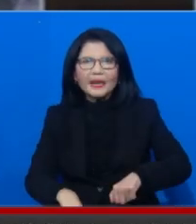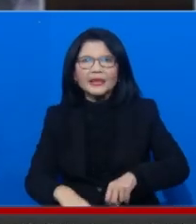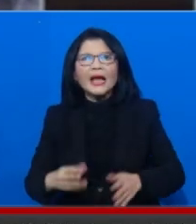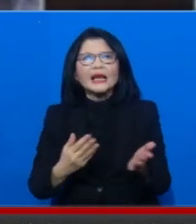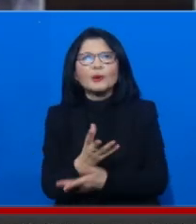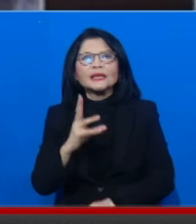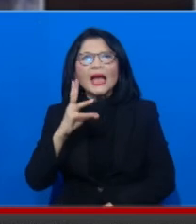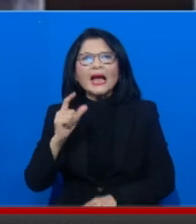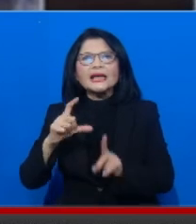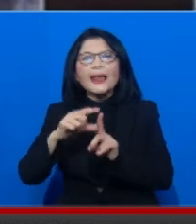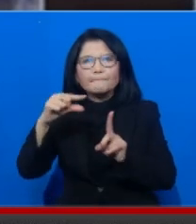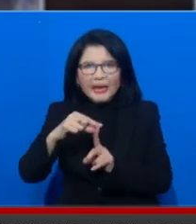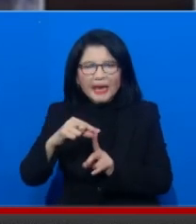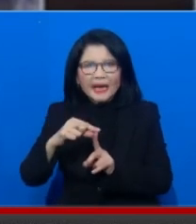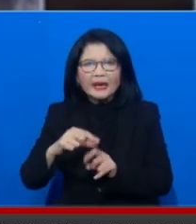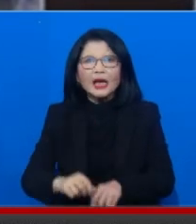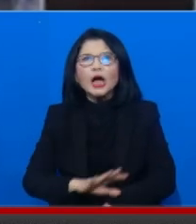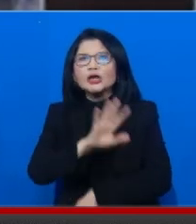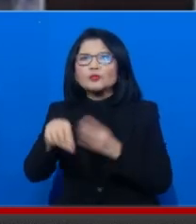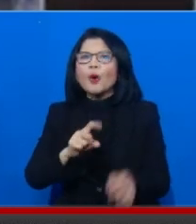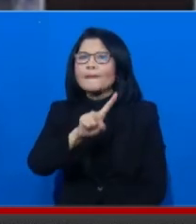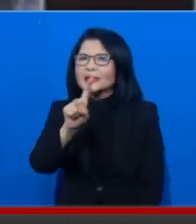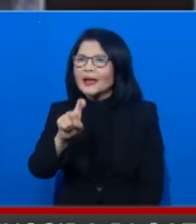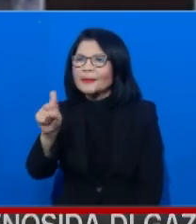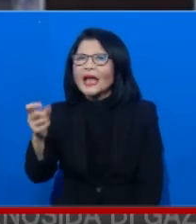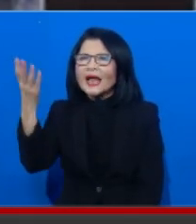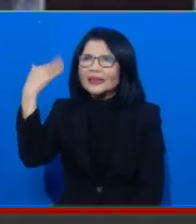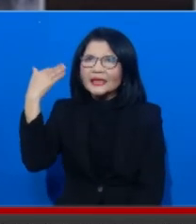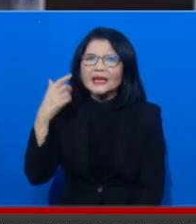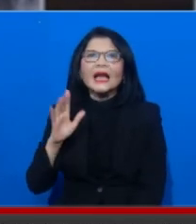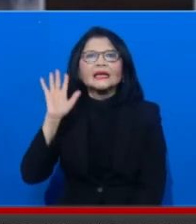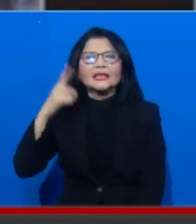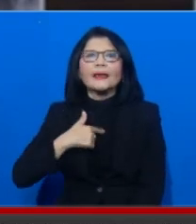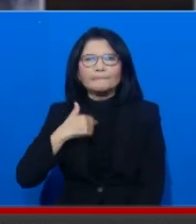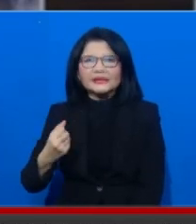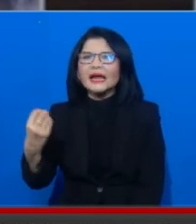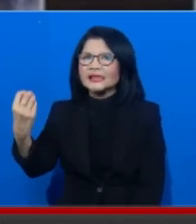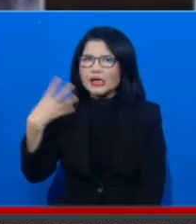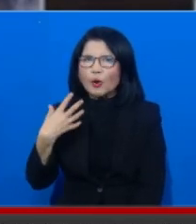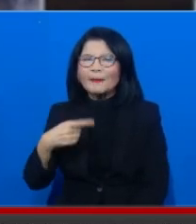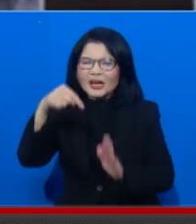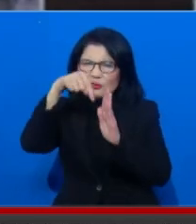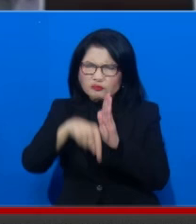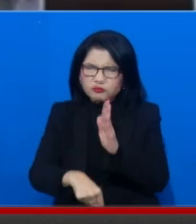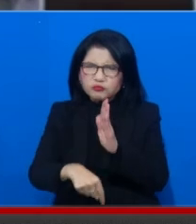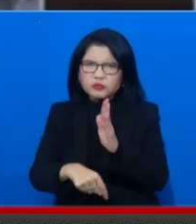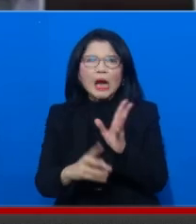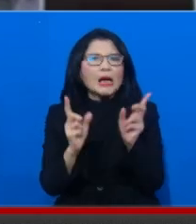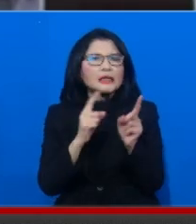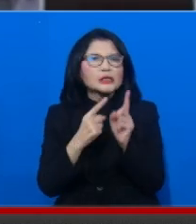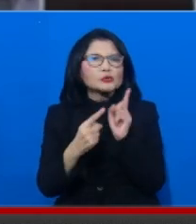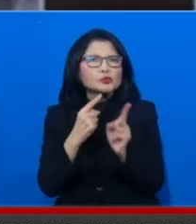RDP, di mana semua pertanyaan-pertanyaan tersebut akan bisa dijawab secara mendetail, didiskusikan, dan